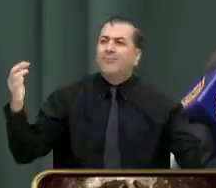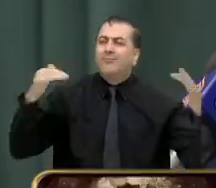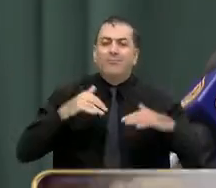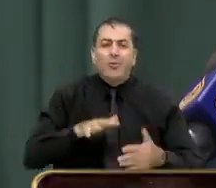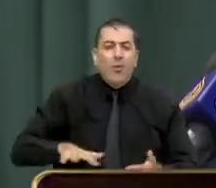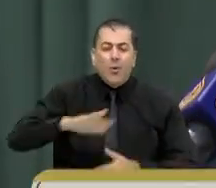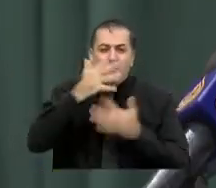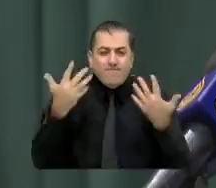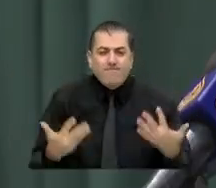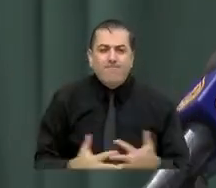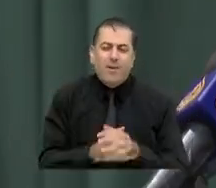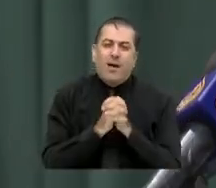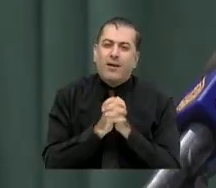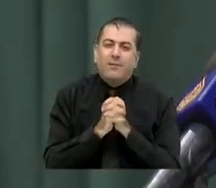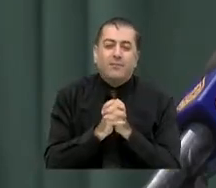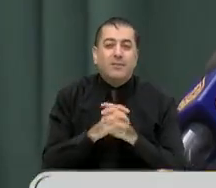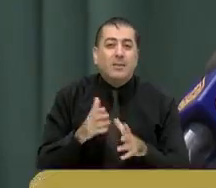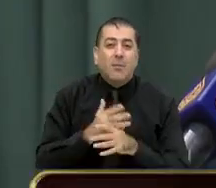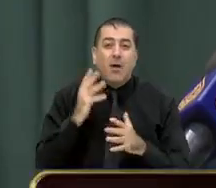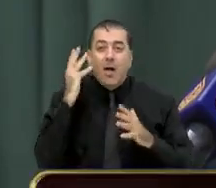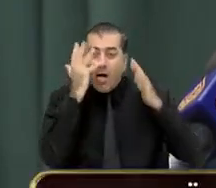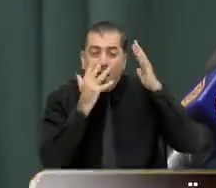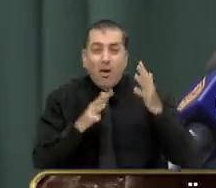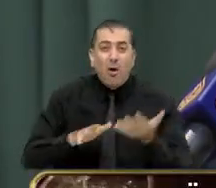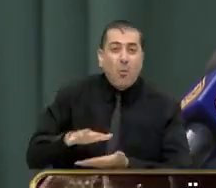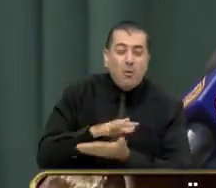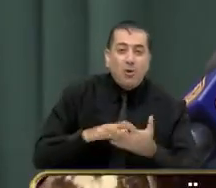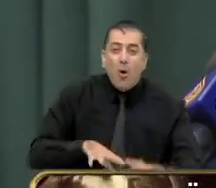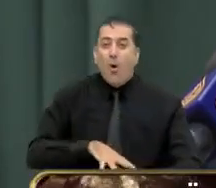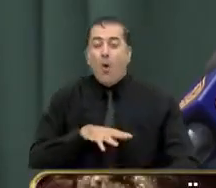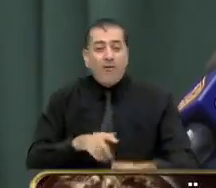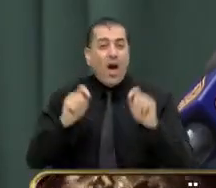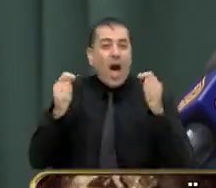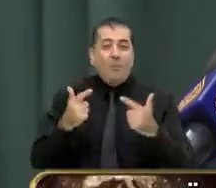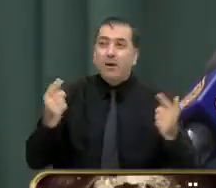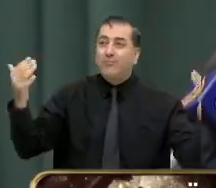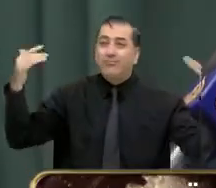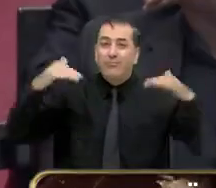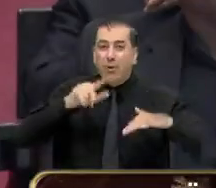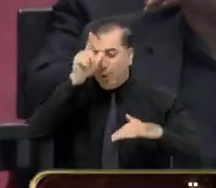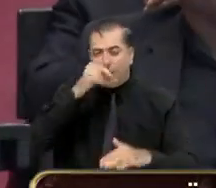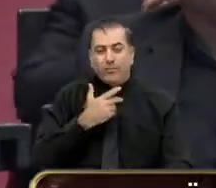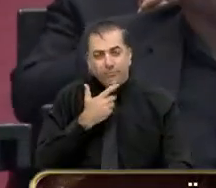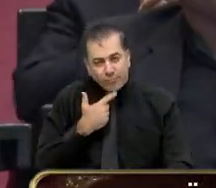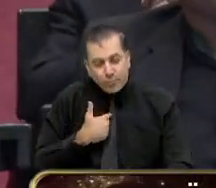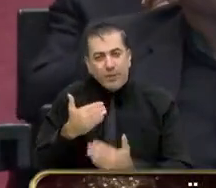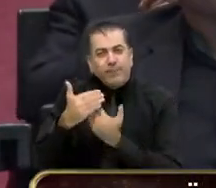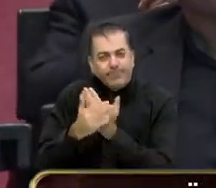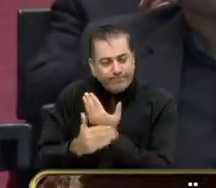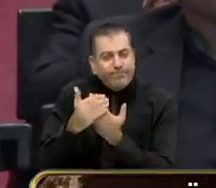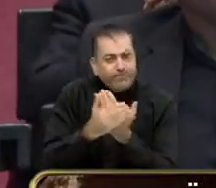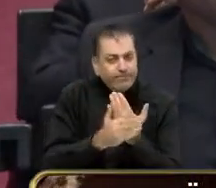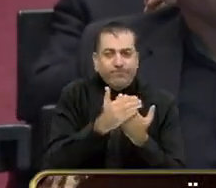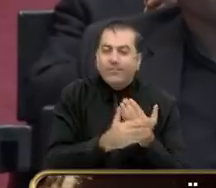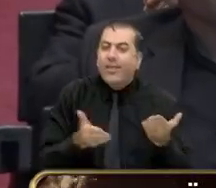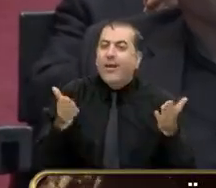وديار، ممن لجأ إليه باحثا عن الأمن والطمأنينة والحياة. وسيبقى صوت